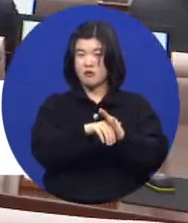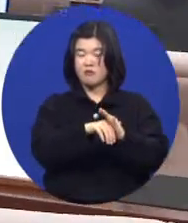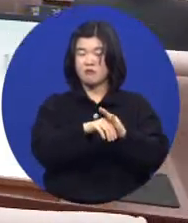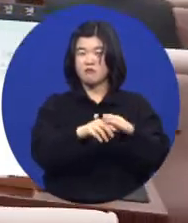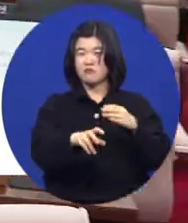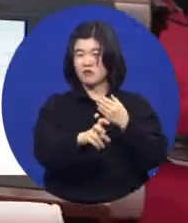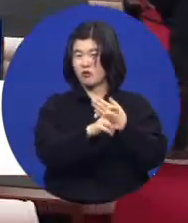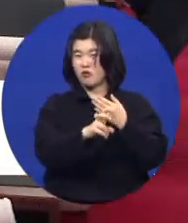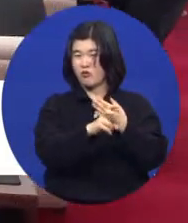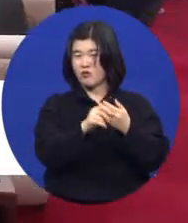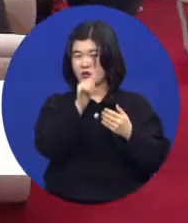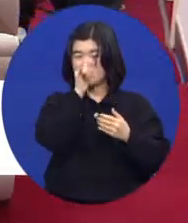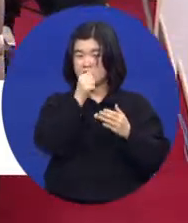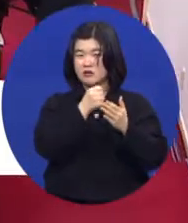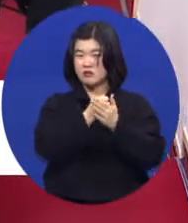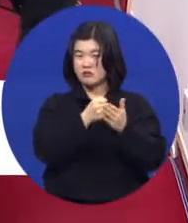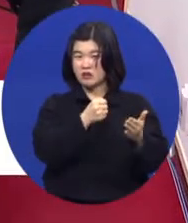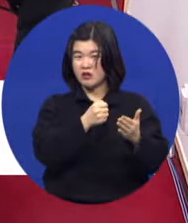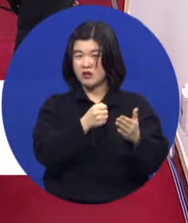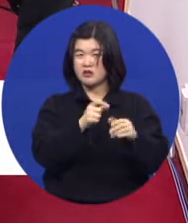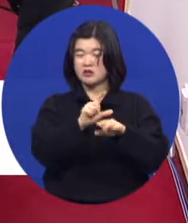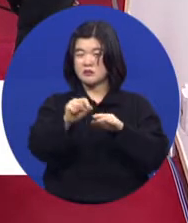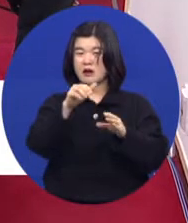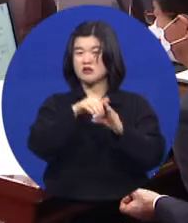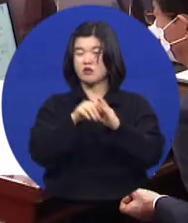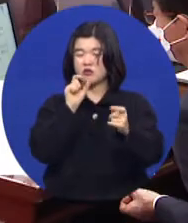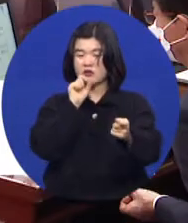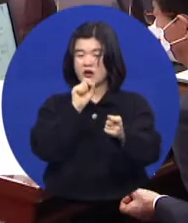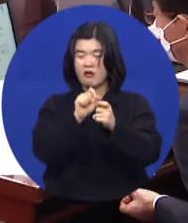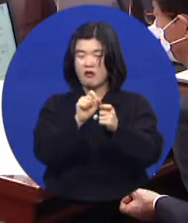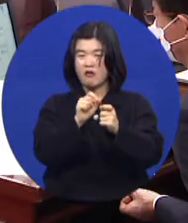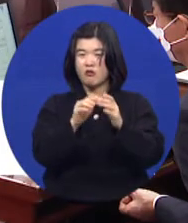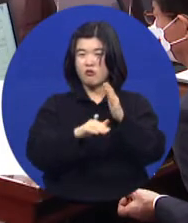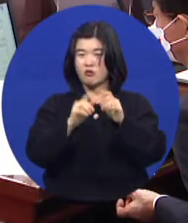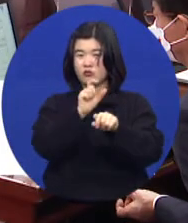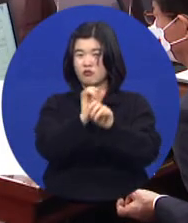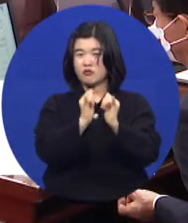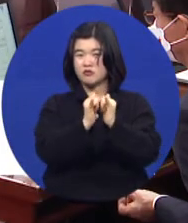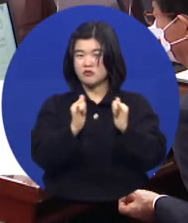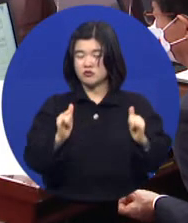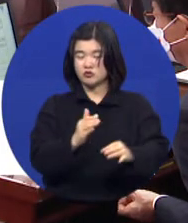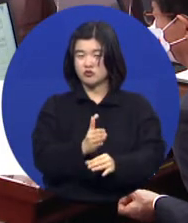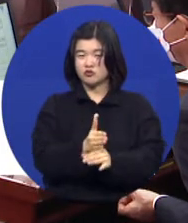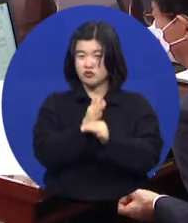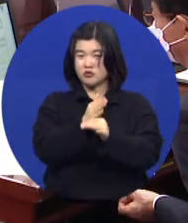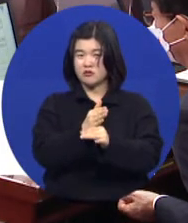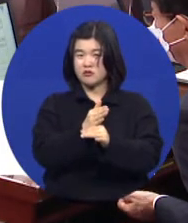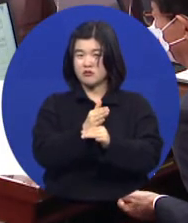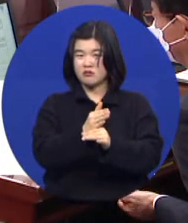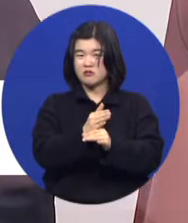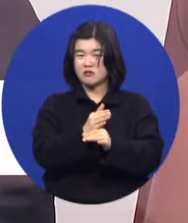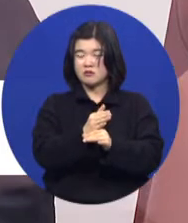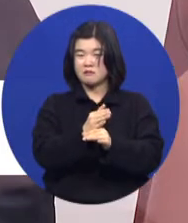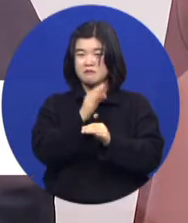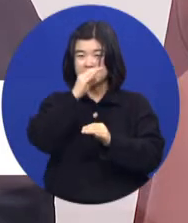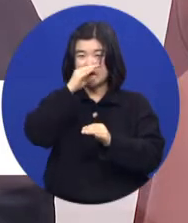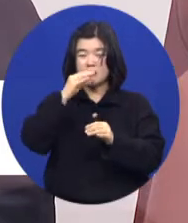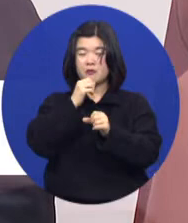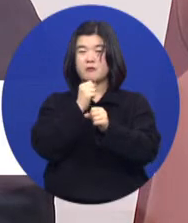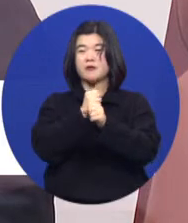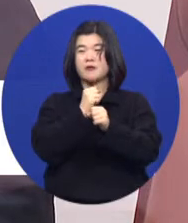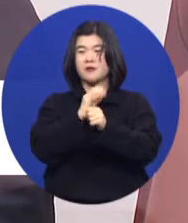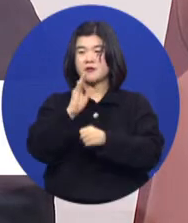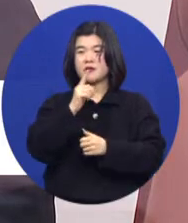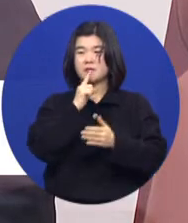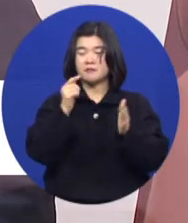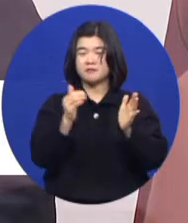의혹이 제기되는 등 대선과 지방선거를 앞두고 공직자의 정치적 중립과 복무 기강을 바로잡아야 한다고